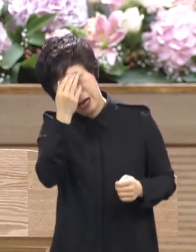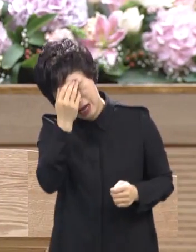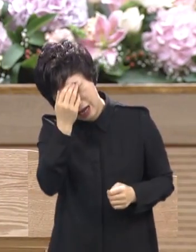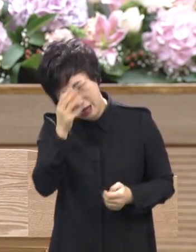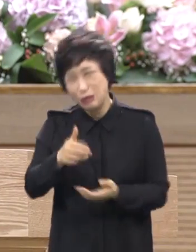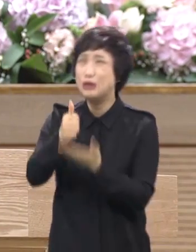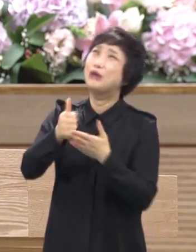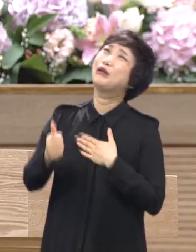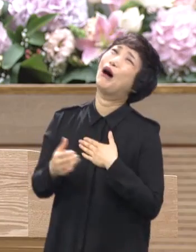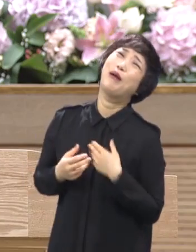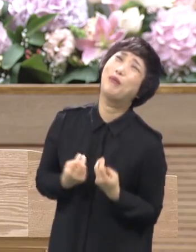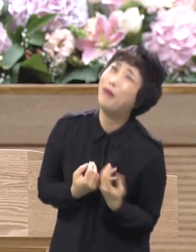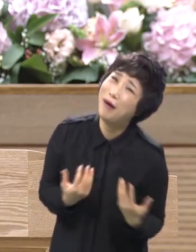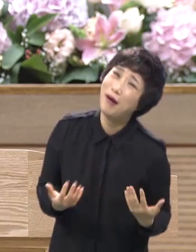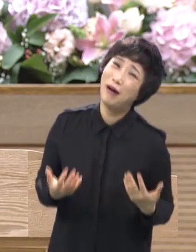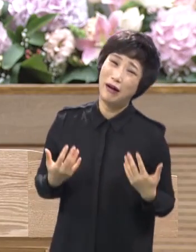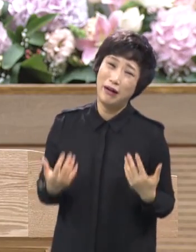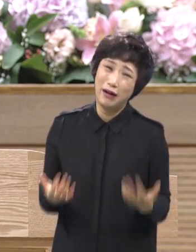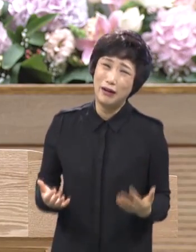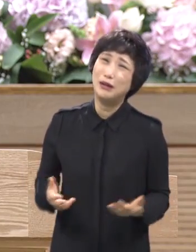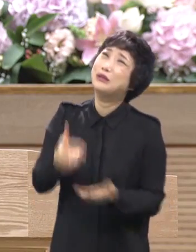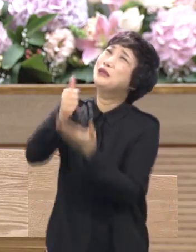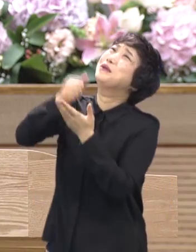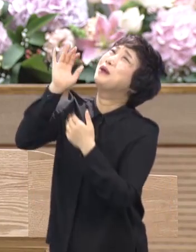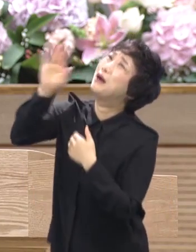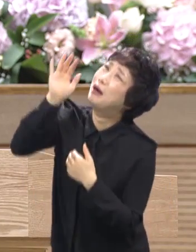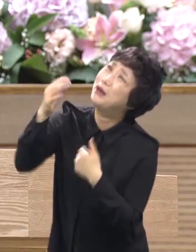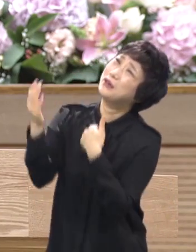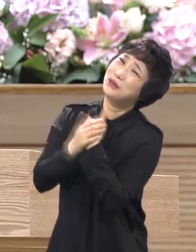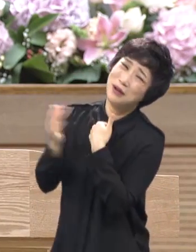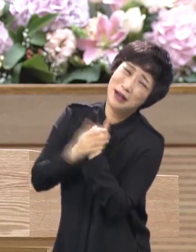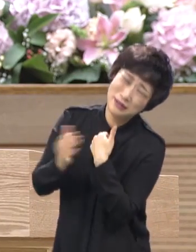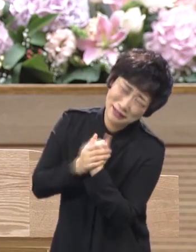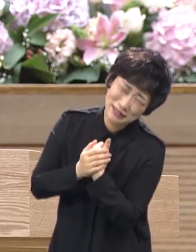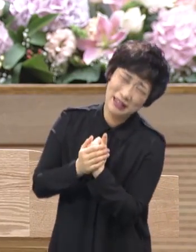나는 해볼 수가 없으니 주가 도와주세요.